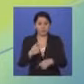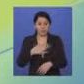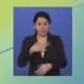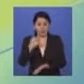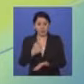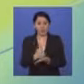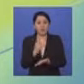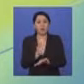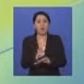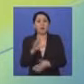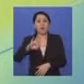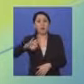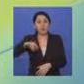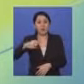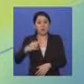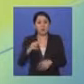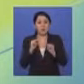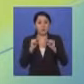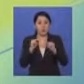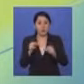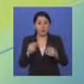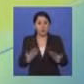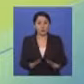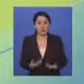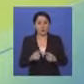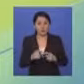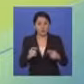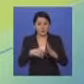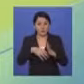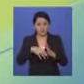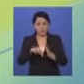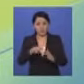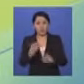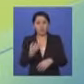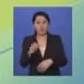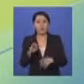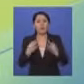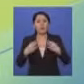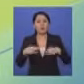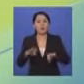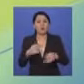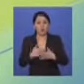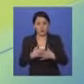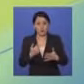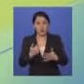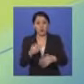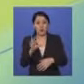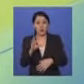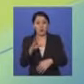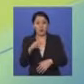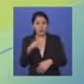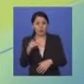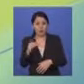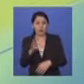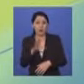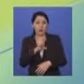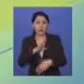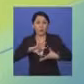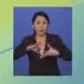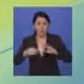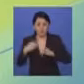басты міндетім әлеуметтік әділдікті сақтап, халықтың әл-ауқатын жақсарту. Қасым Жомарт Тоқаев тәуелсіздік күні қарсаңында өткен рәсімде осы